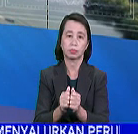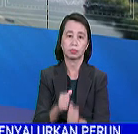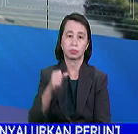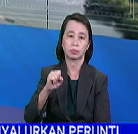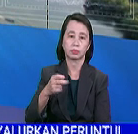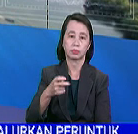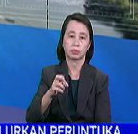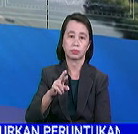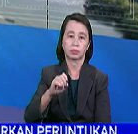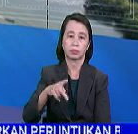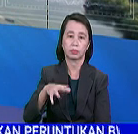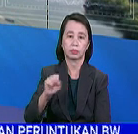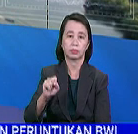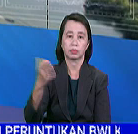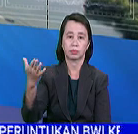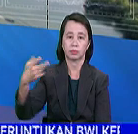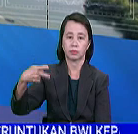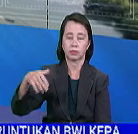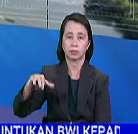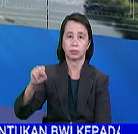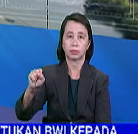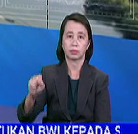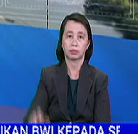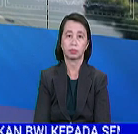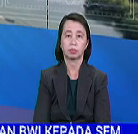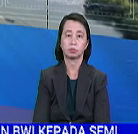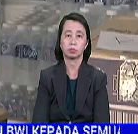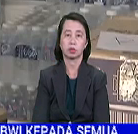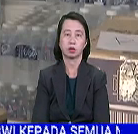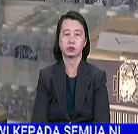Monarch silahkan Saleh